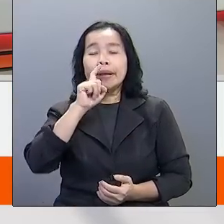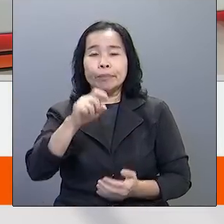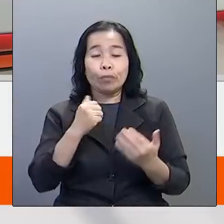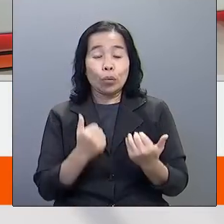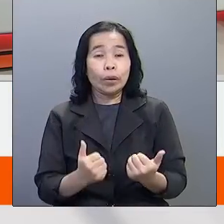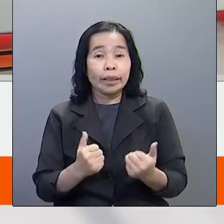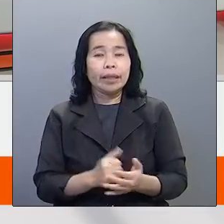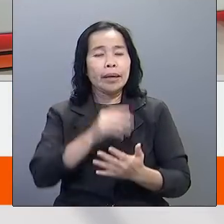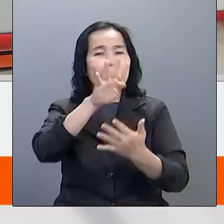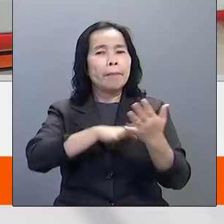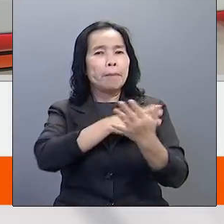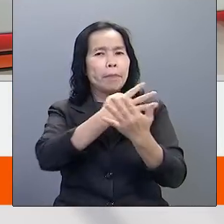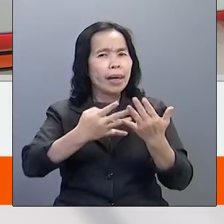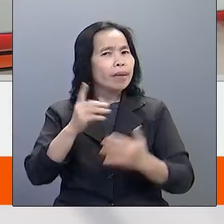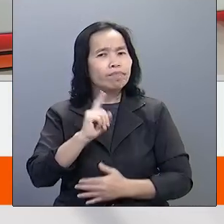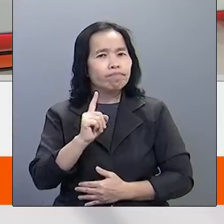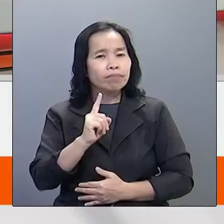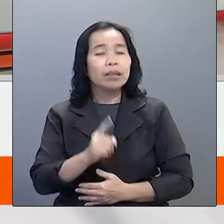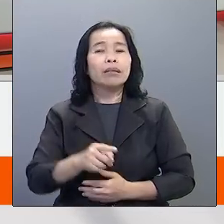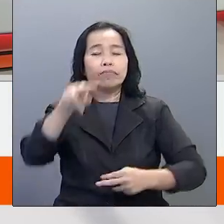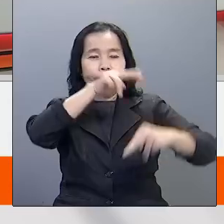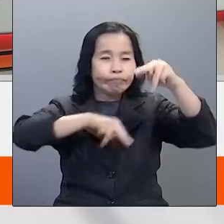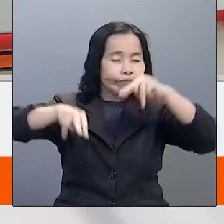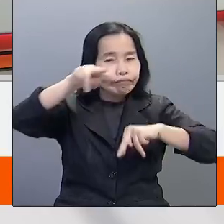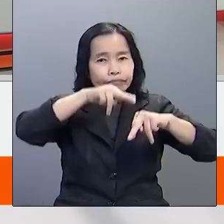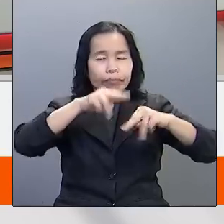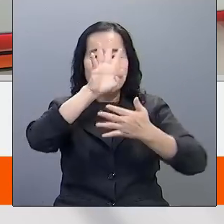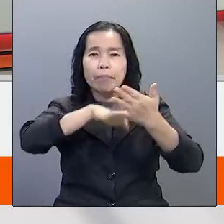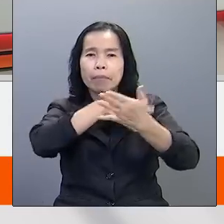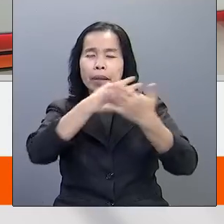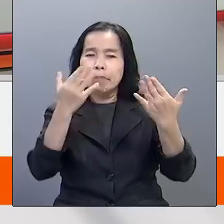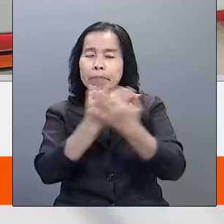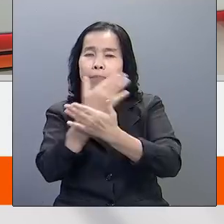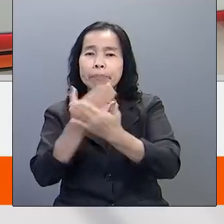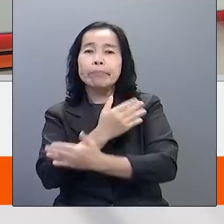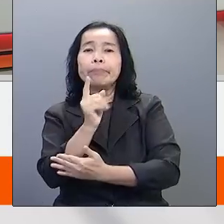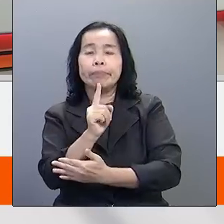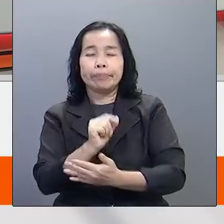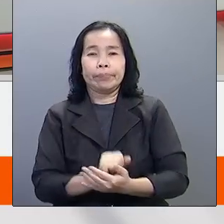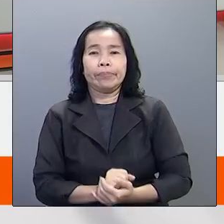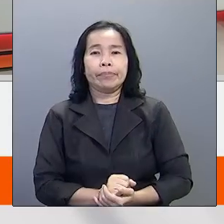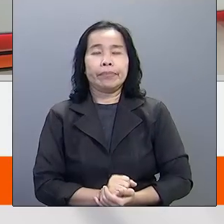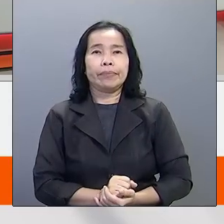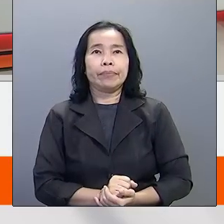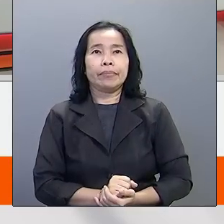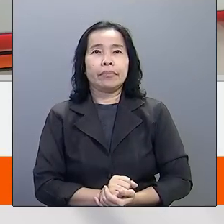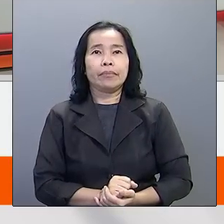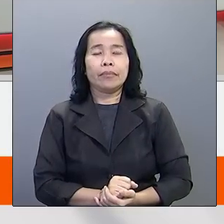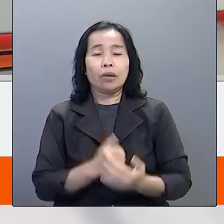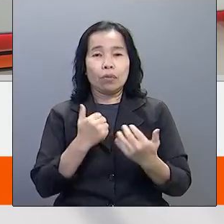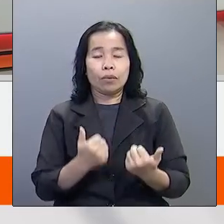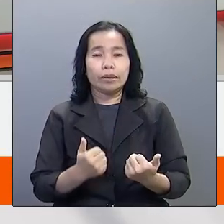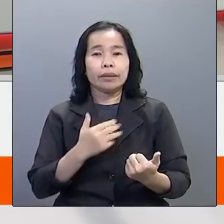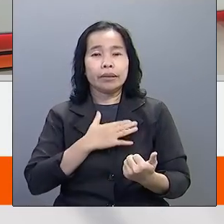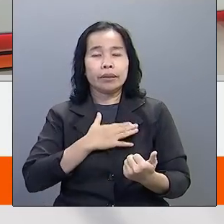นี้แผนสำหรับการค้นหาจะมีการปรับเปลี่ยนอย่างไรบ้างไหมคะ ครับสำหรับในวันนี้เรา